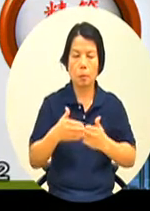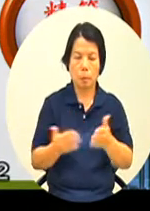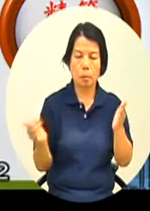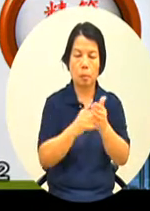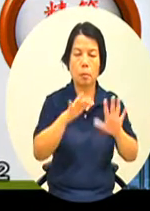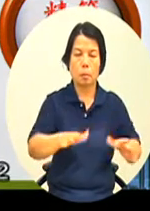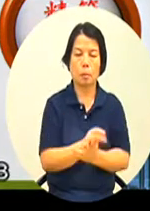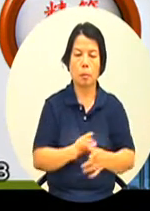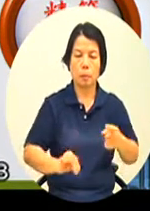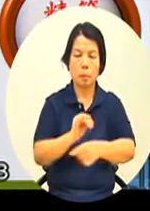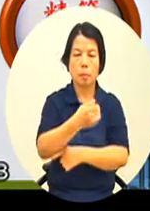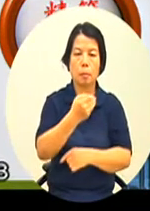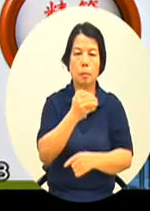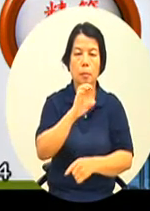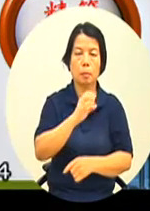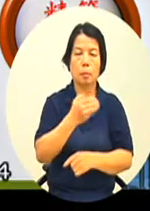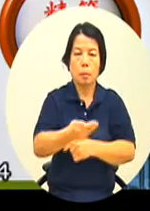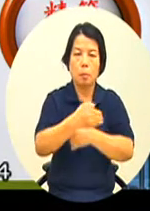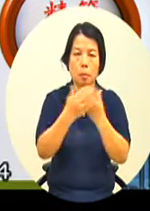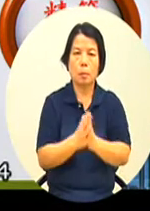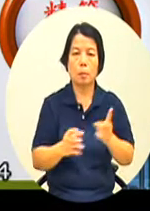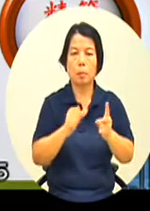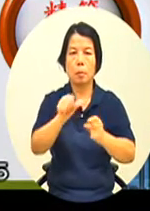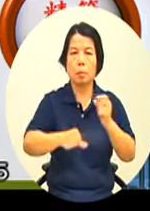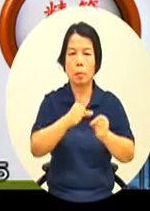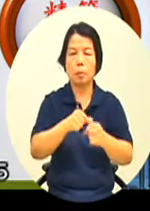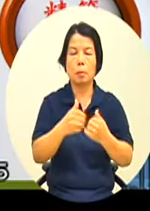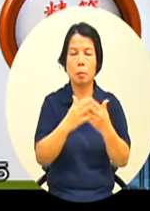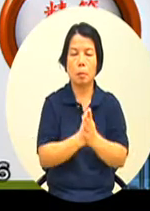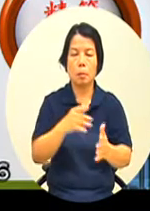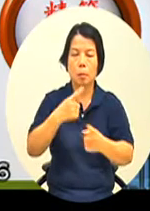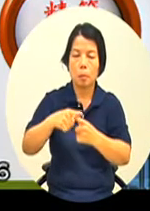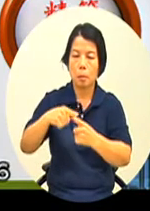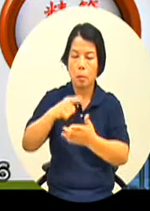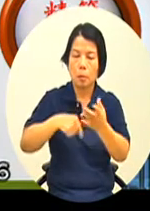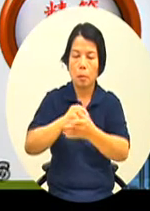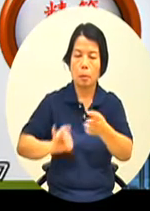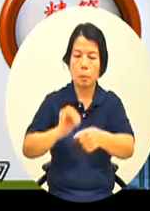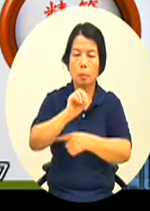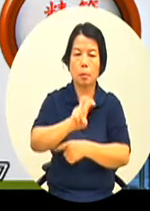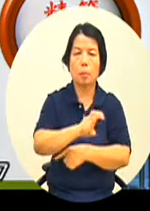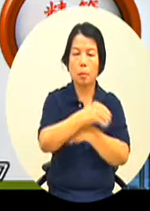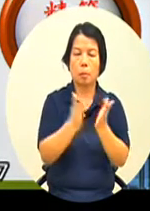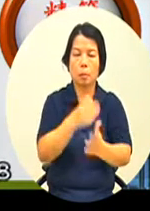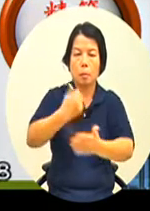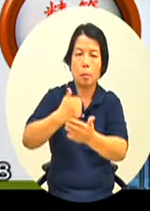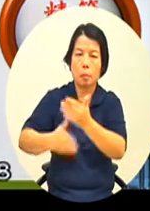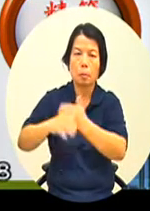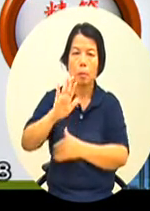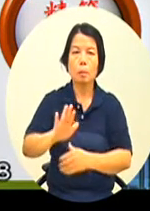简9%。那我们100人以一致人事会2%的方式，达到精简